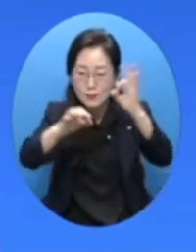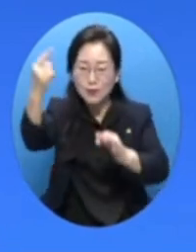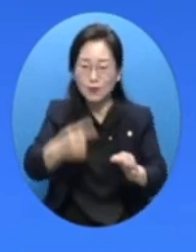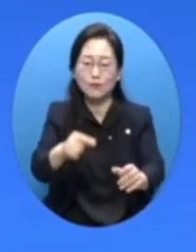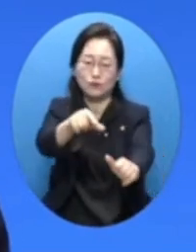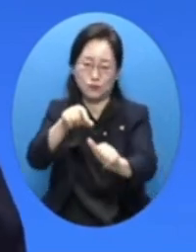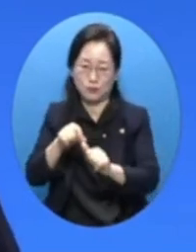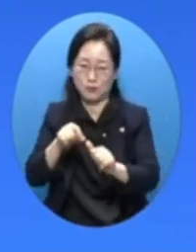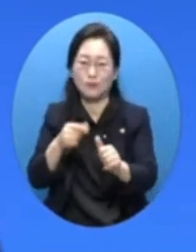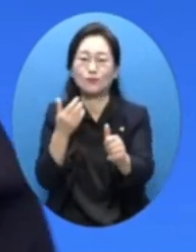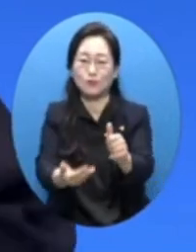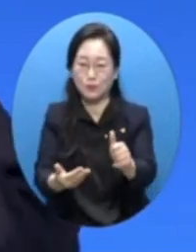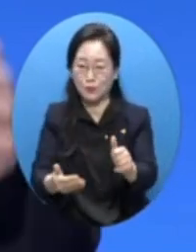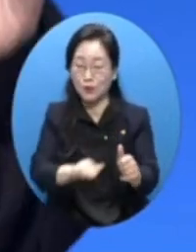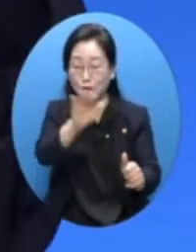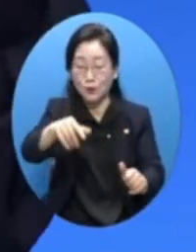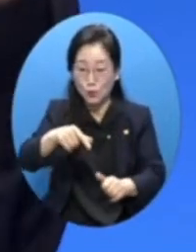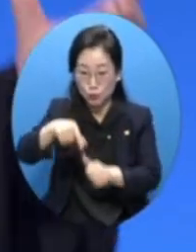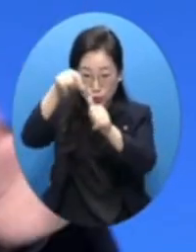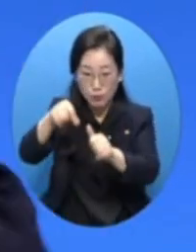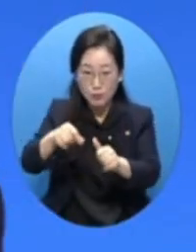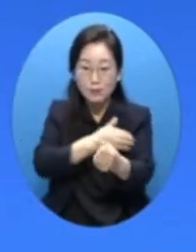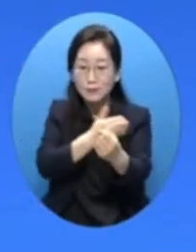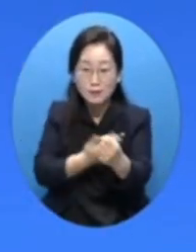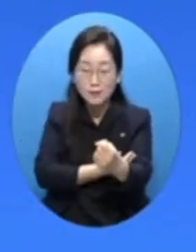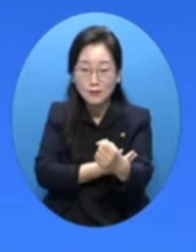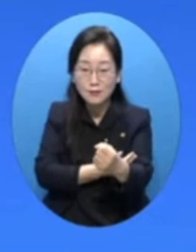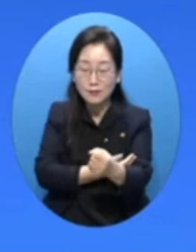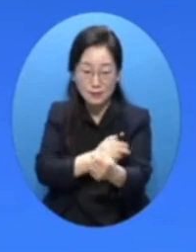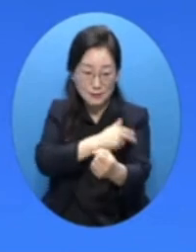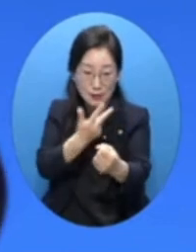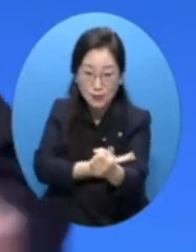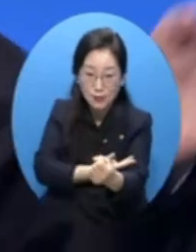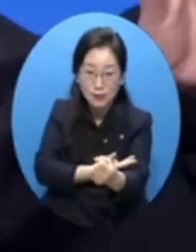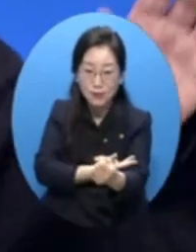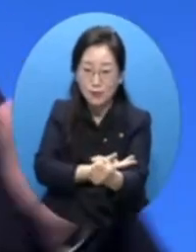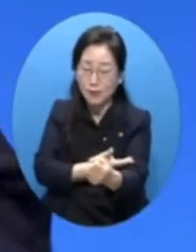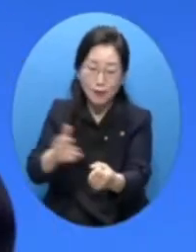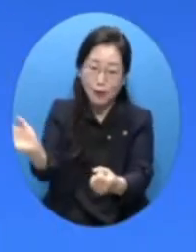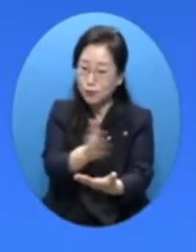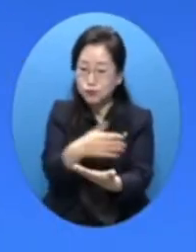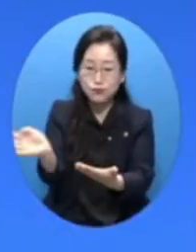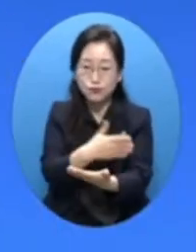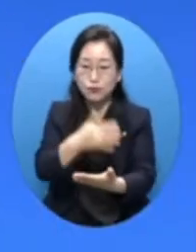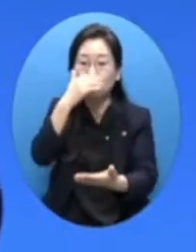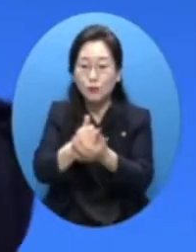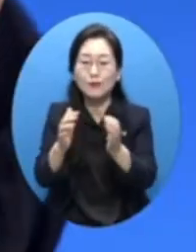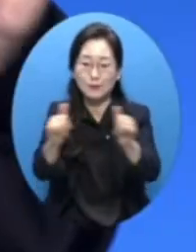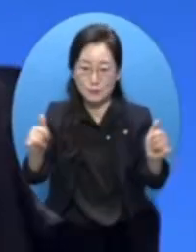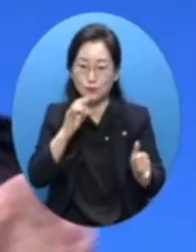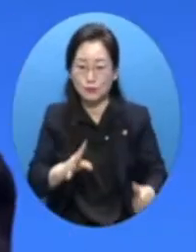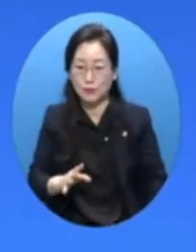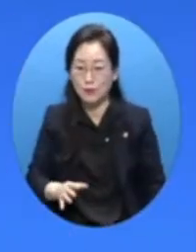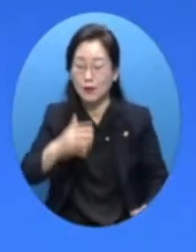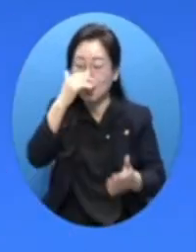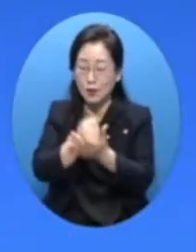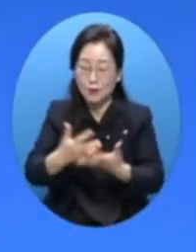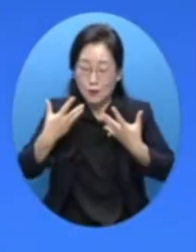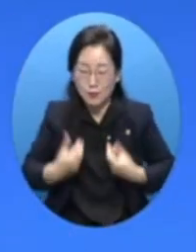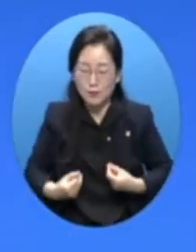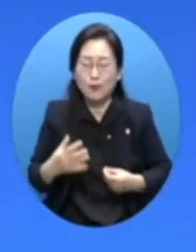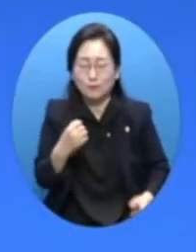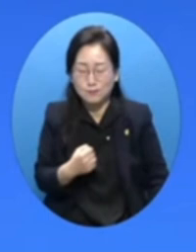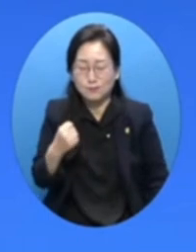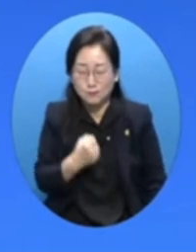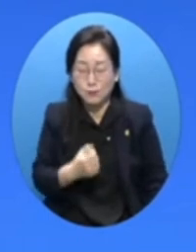주신 것입니다. 우린 구원을 받을 만한 어떤 능력도 자격도 아무것도 없는 죄인이었습니다. 죄와 절망 가운데 살다가